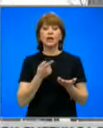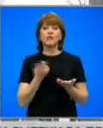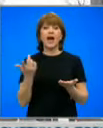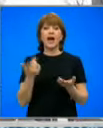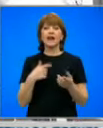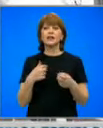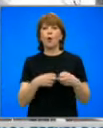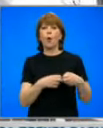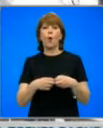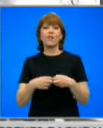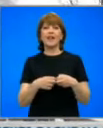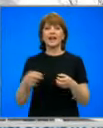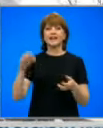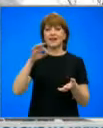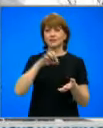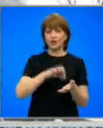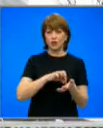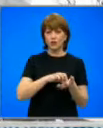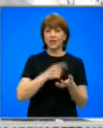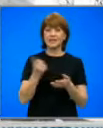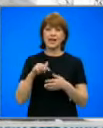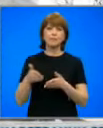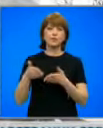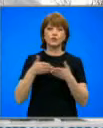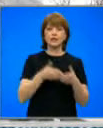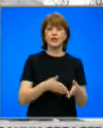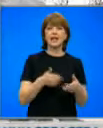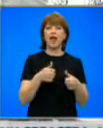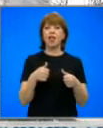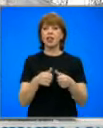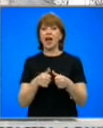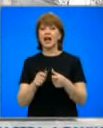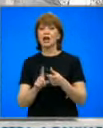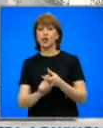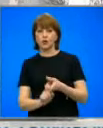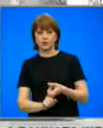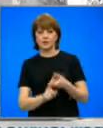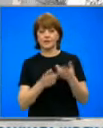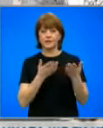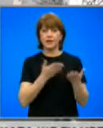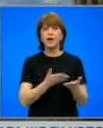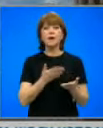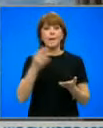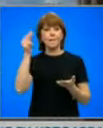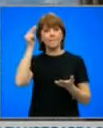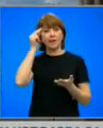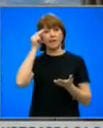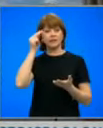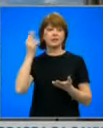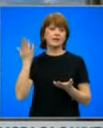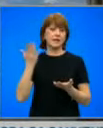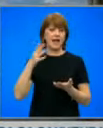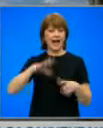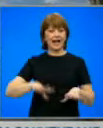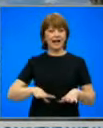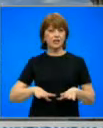след посещението на Лаура Кьовеши през март. Тогава европейският главен прокурор подчерта, че през миналата година български граждани са подали рекорден брой